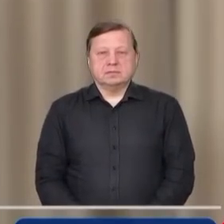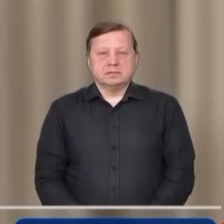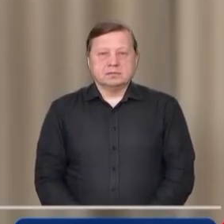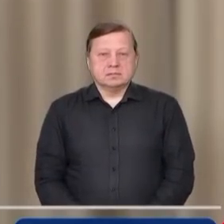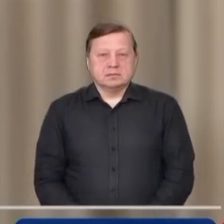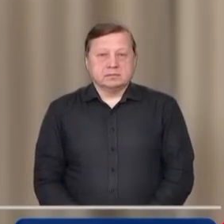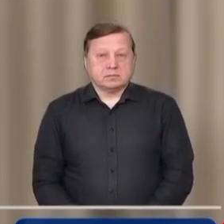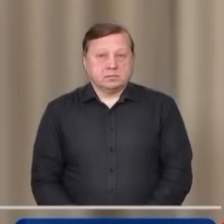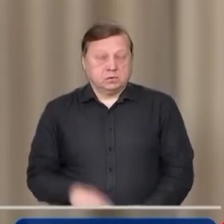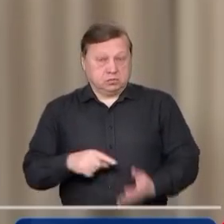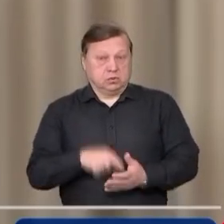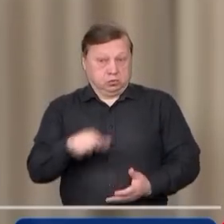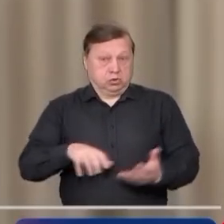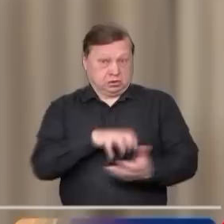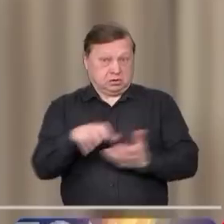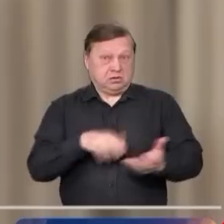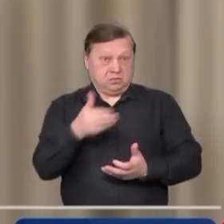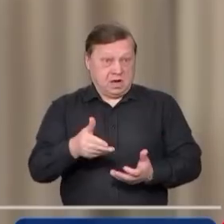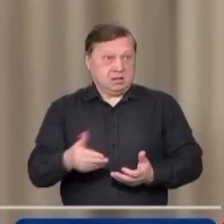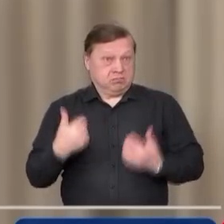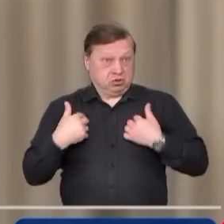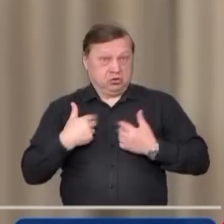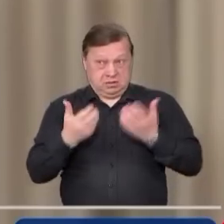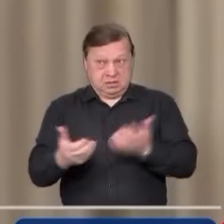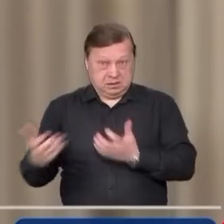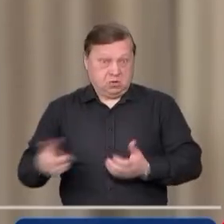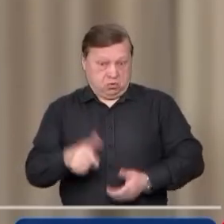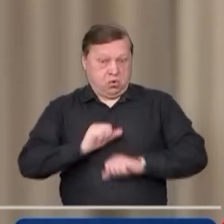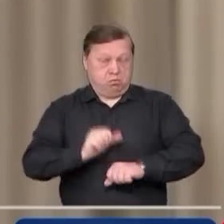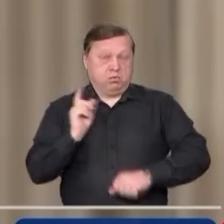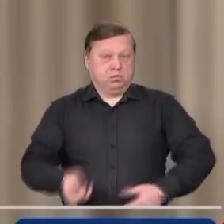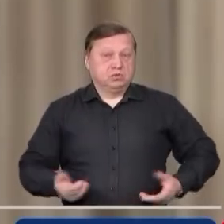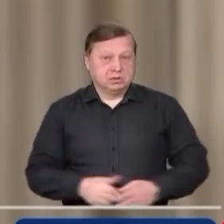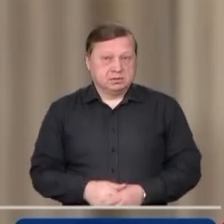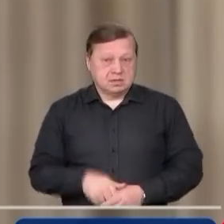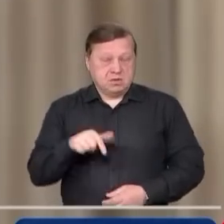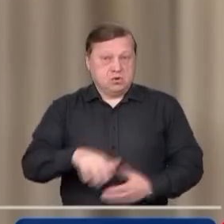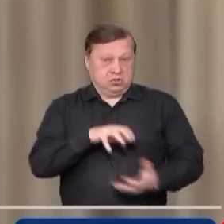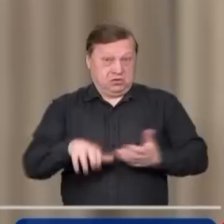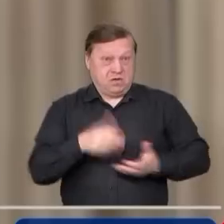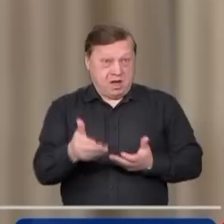Jest to właśnie obrona tego świata, w którym chcemy żyć. Świata,